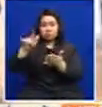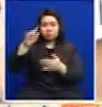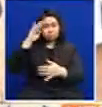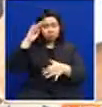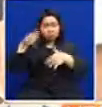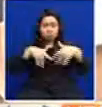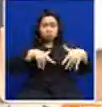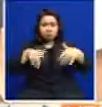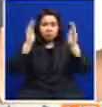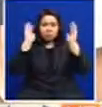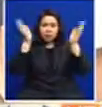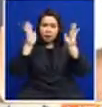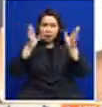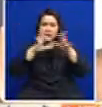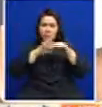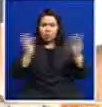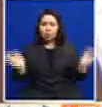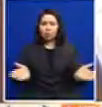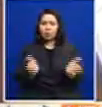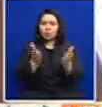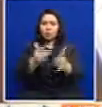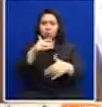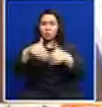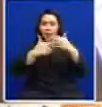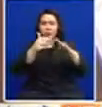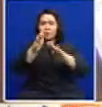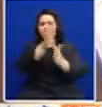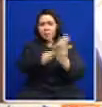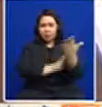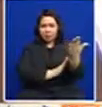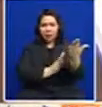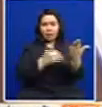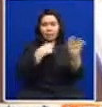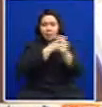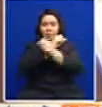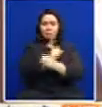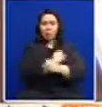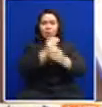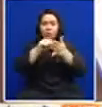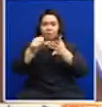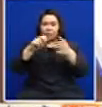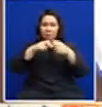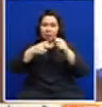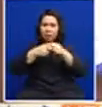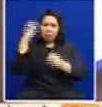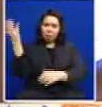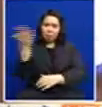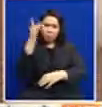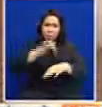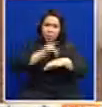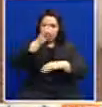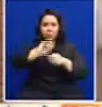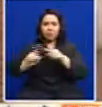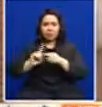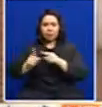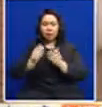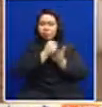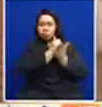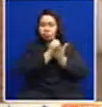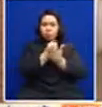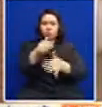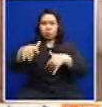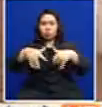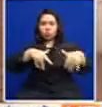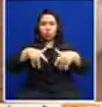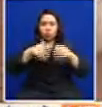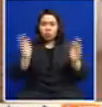ชาสัมพันธ์การสนับสนุนการพัฒนาประเทศการป้องกันและแก้ไขปัญหาจากภัยพิบัติการช่วยเหลือประชาชนและ